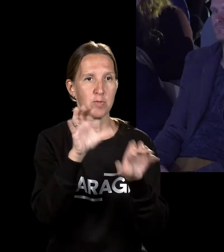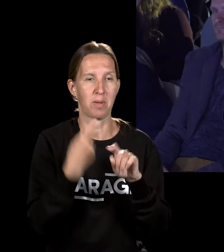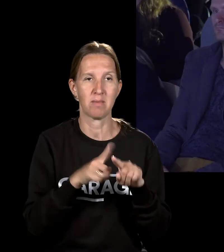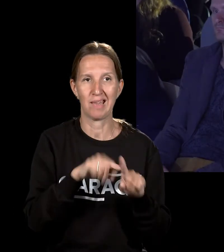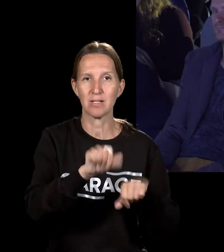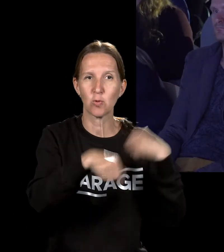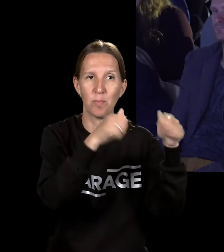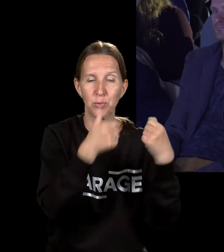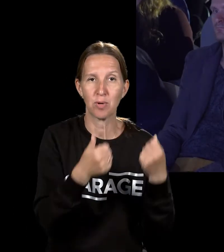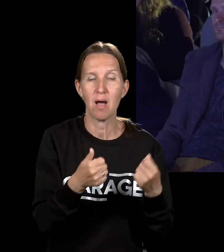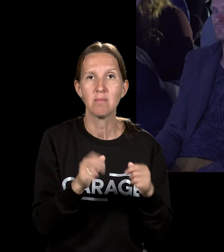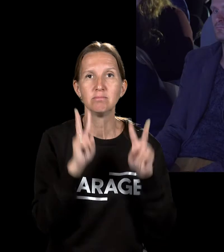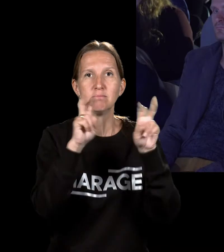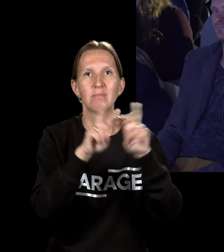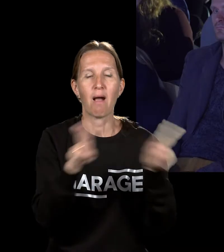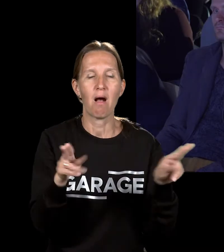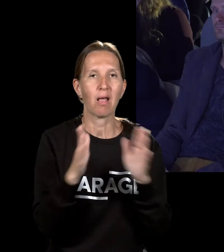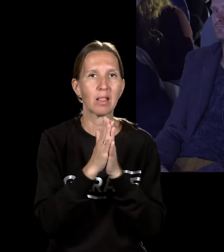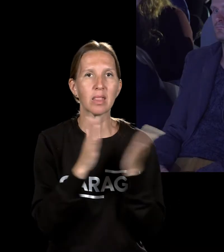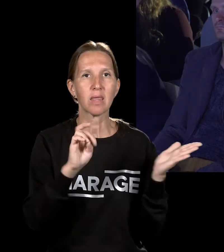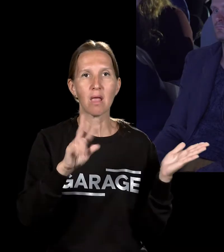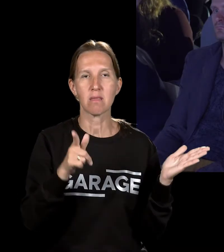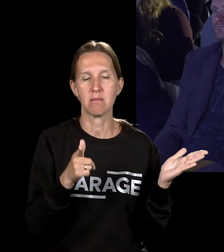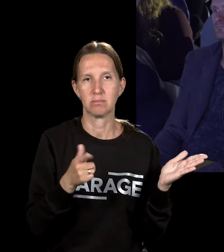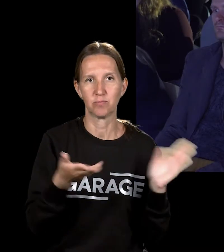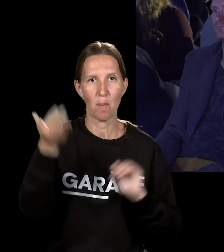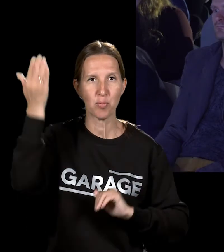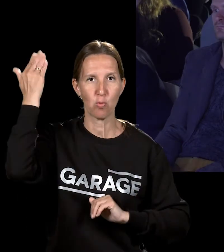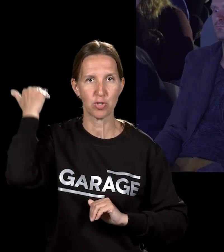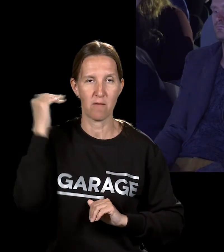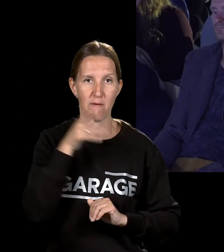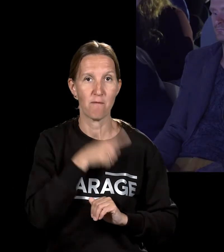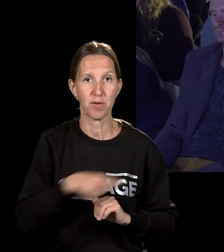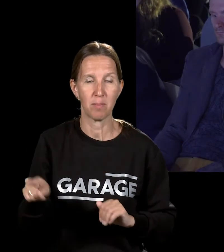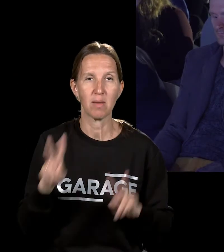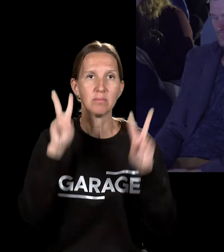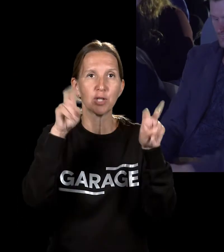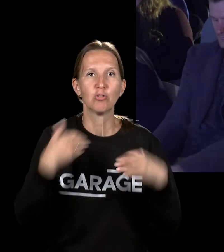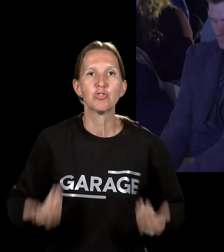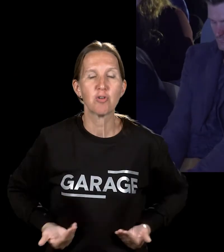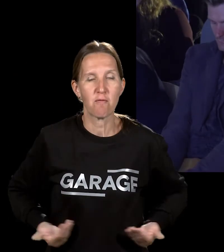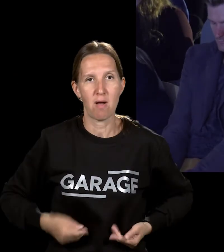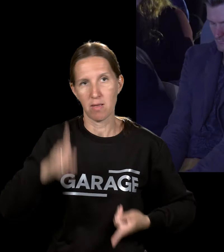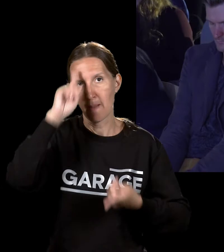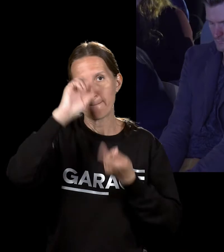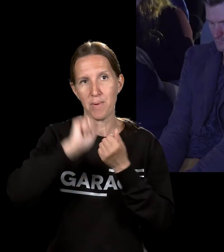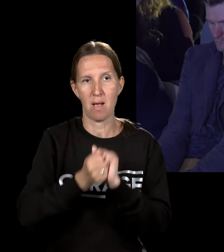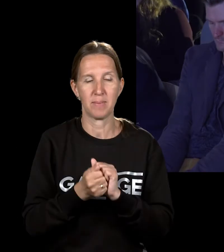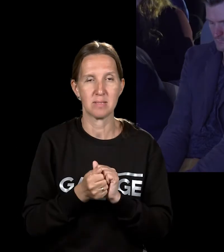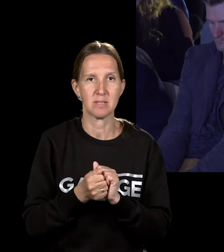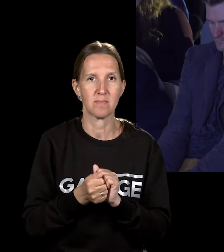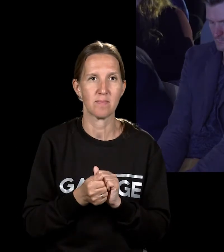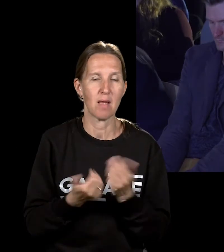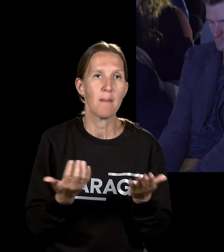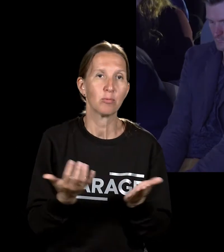прочтение скульптуры. И вот такие тени прошлого, следы прошлого, буквально эта живая память,